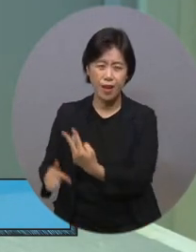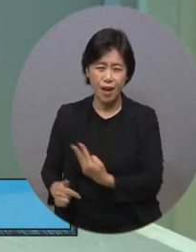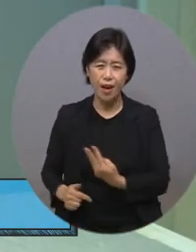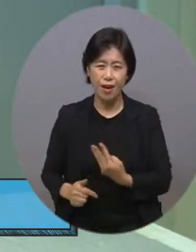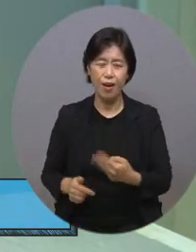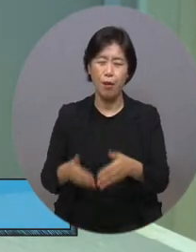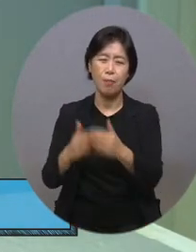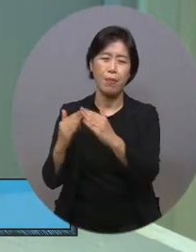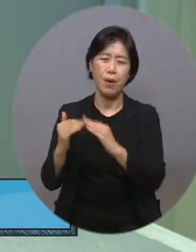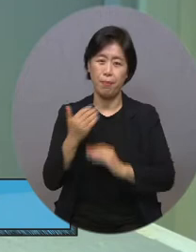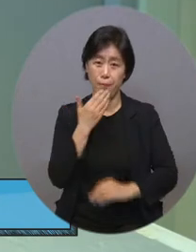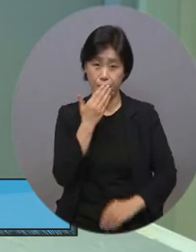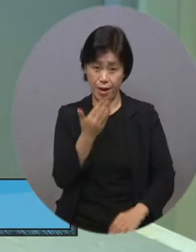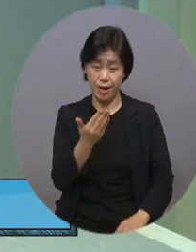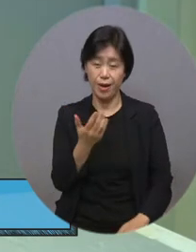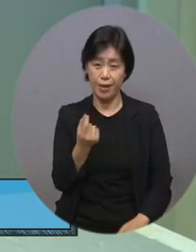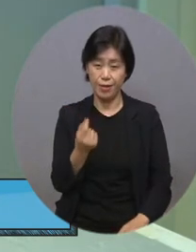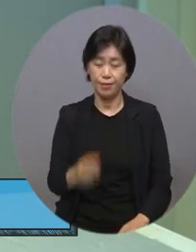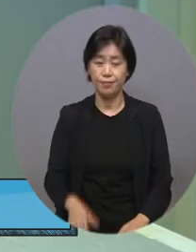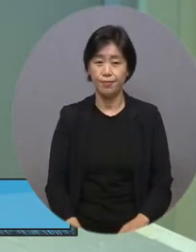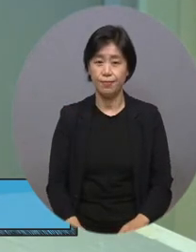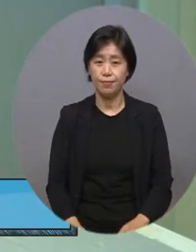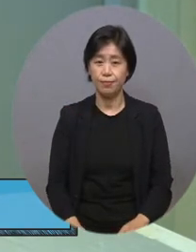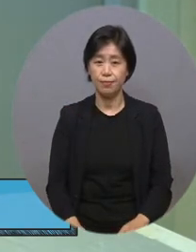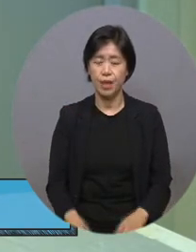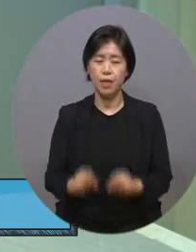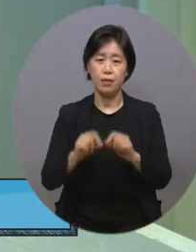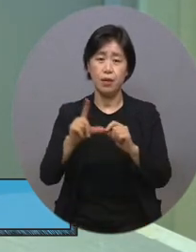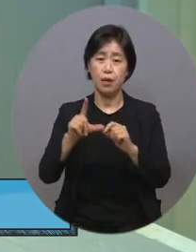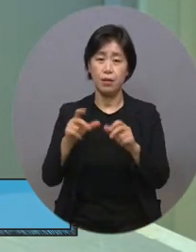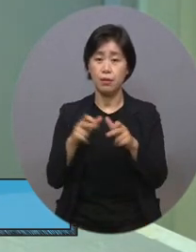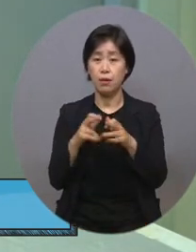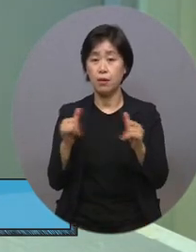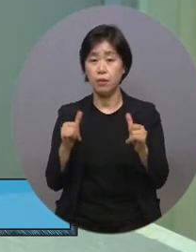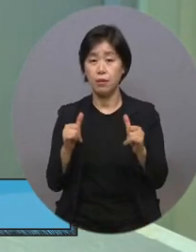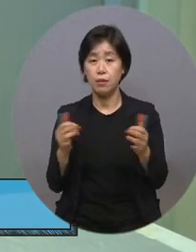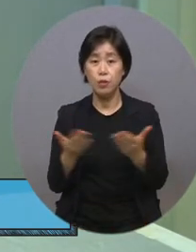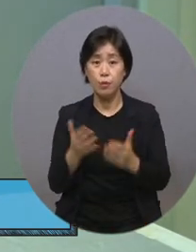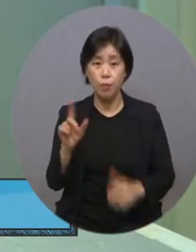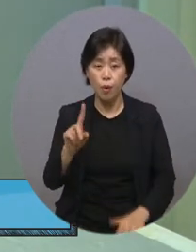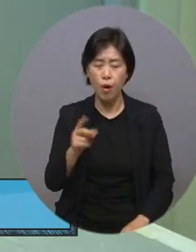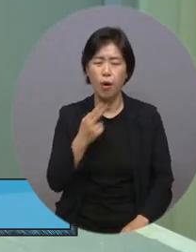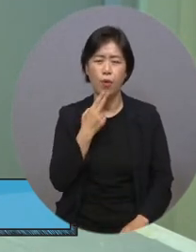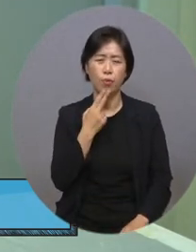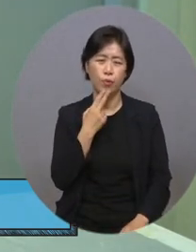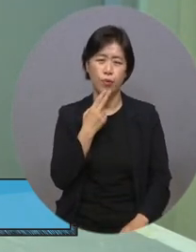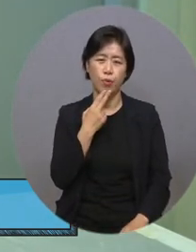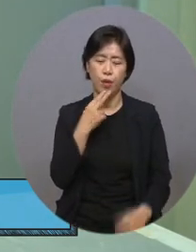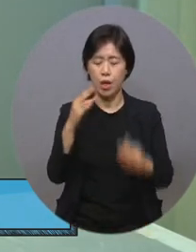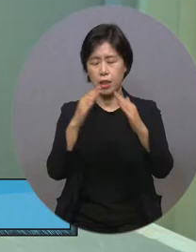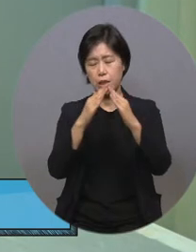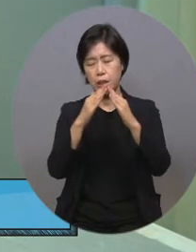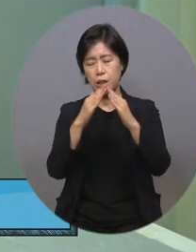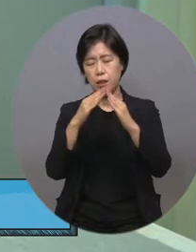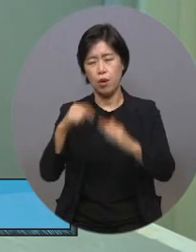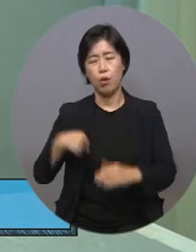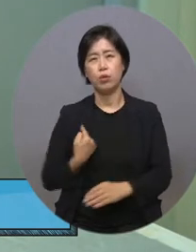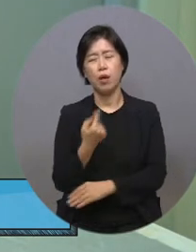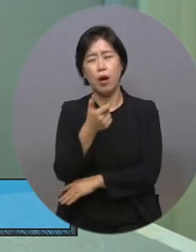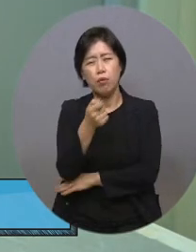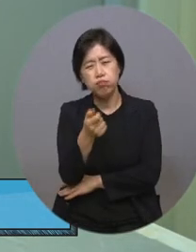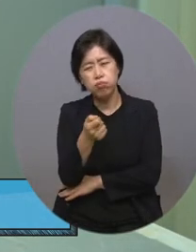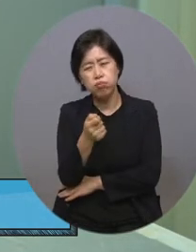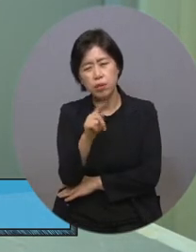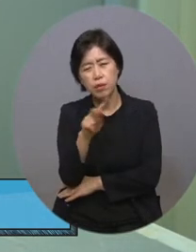생겨서 대부분의 장애인들이 집에서 텔레비를 보거나 혼자서 시간을 보내는데 이런 일터가